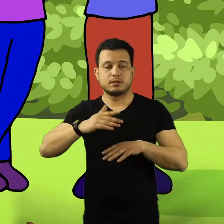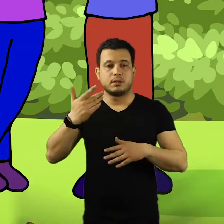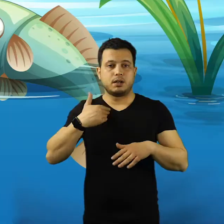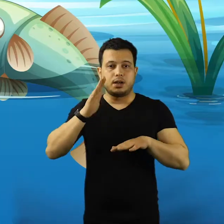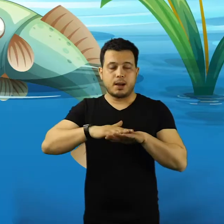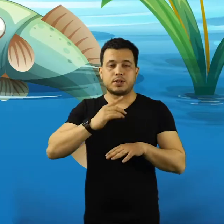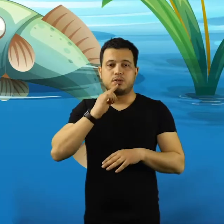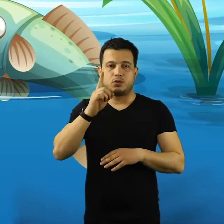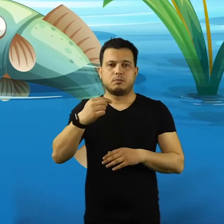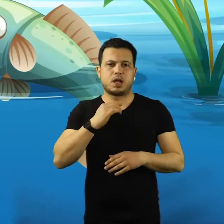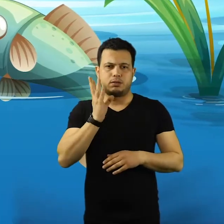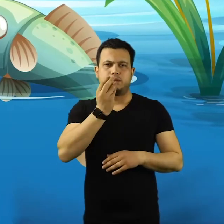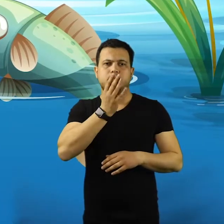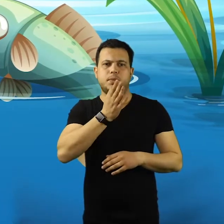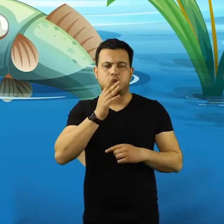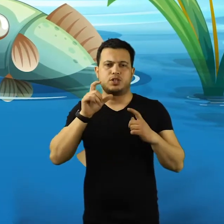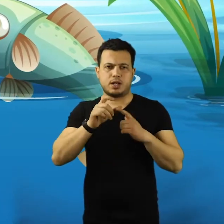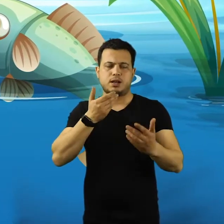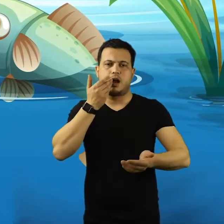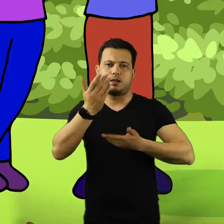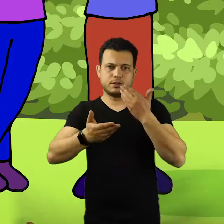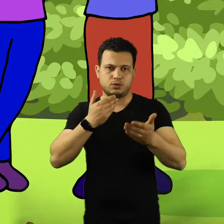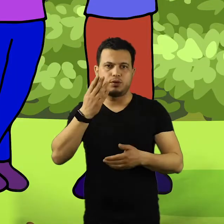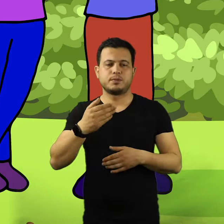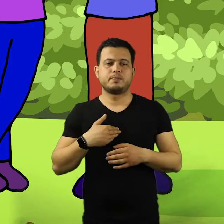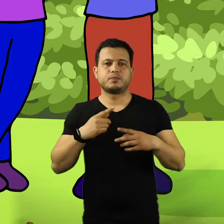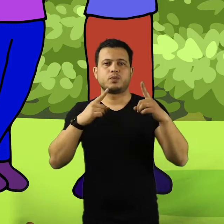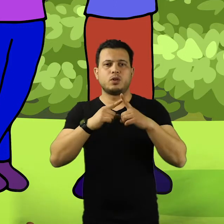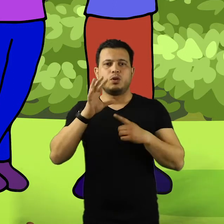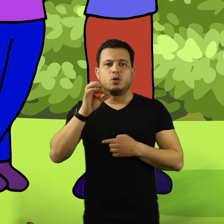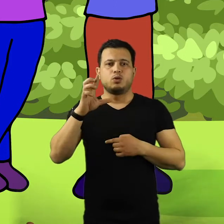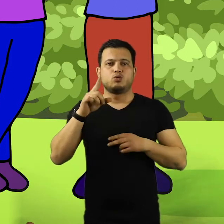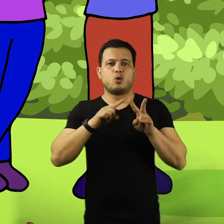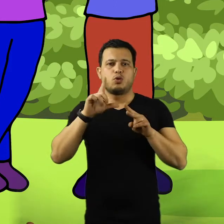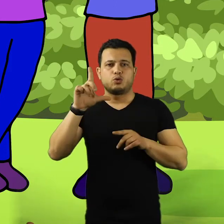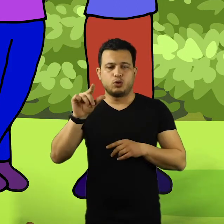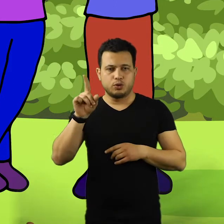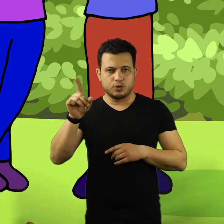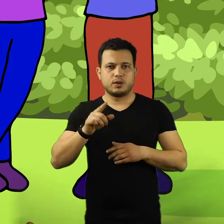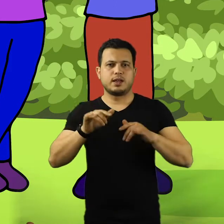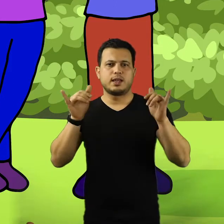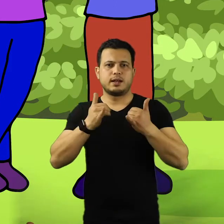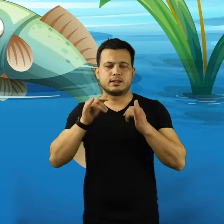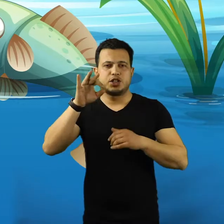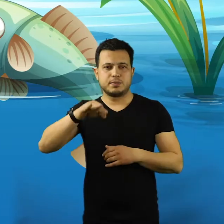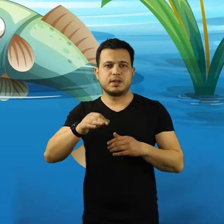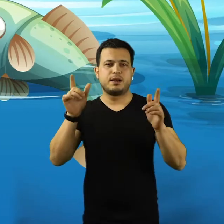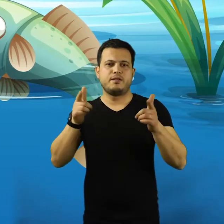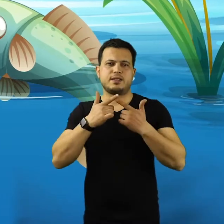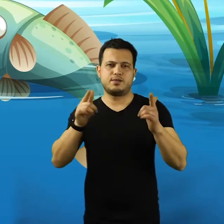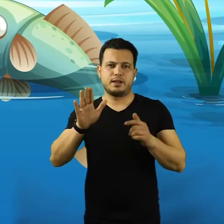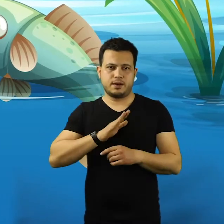Söyle bakalım sevgili Şeneren Nasıl? Topuklu yaylasında şu anda eren gönüşenlikleri var Evet